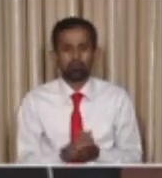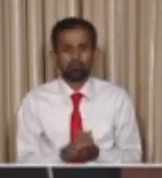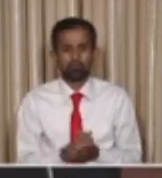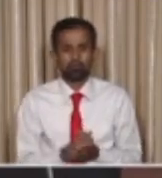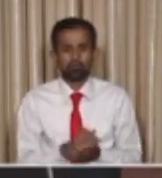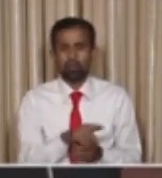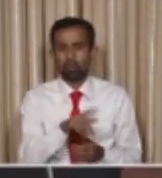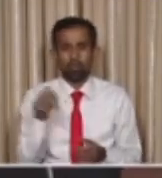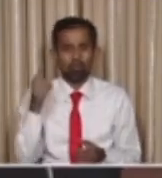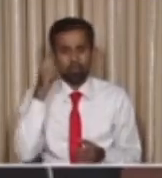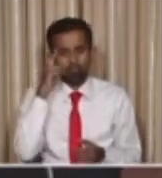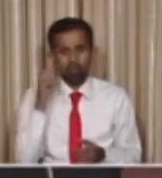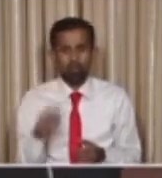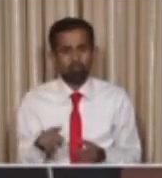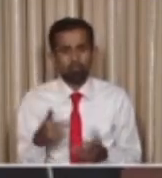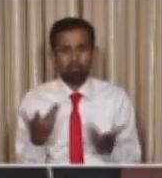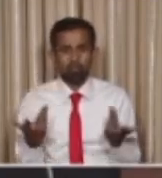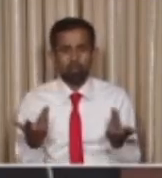කවුරුවත් බලාපොරොත්තු වෙන්නේ